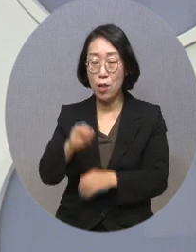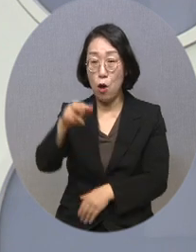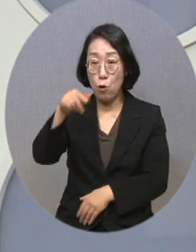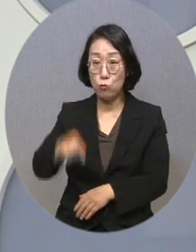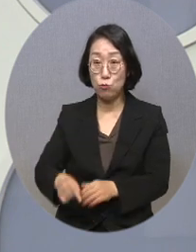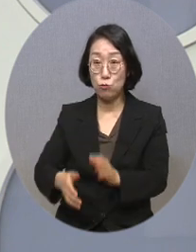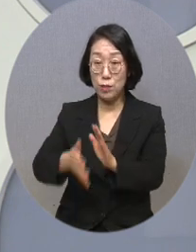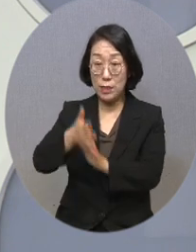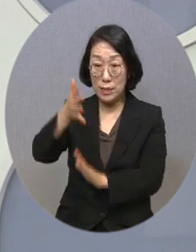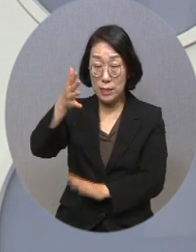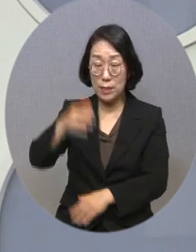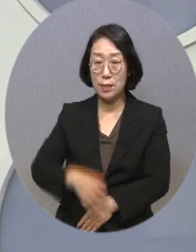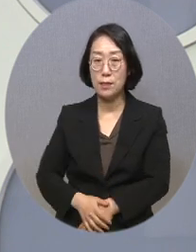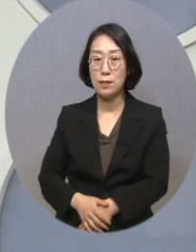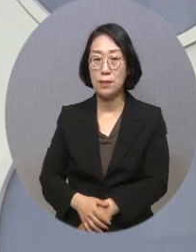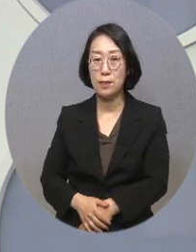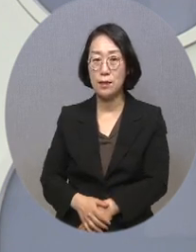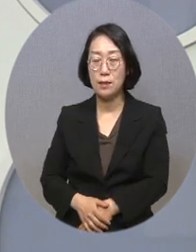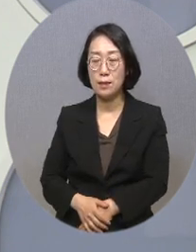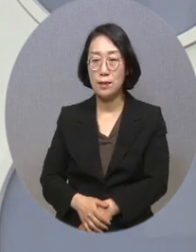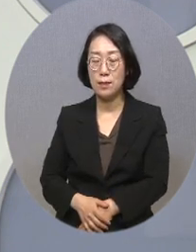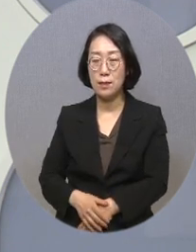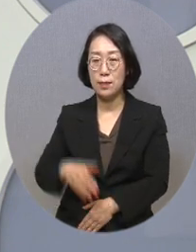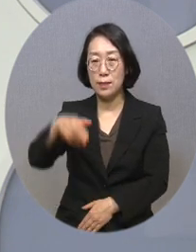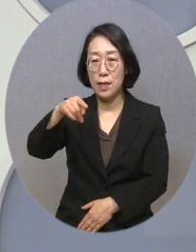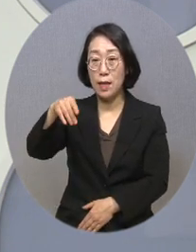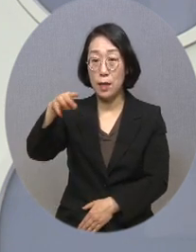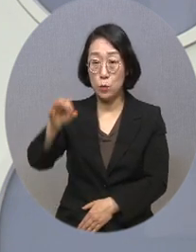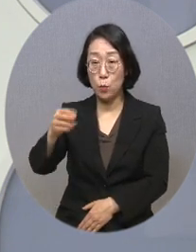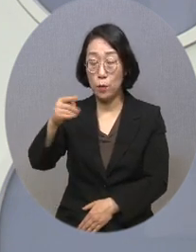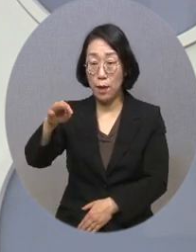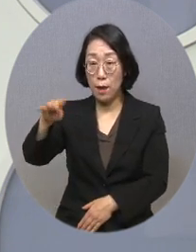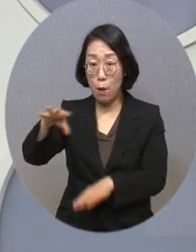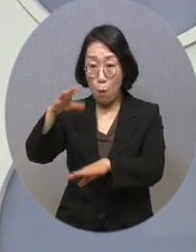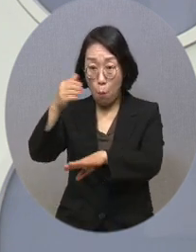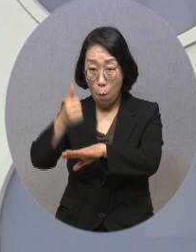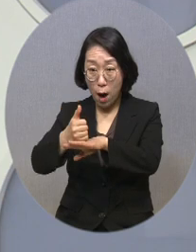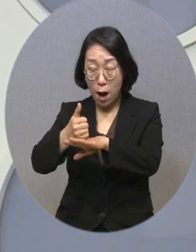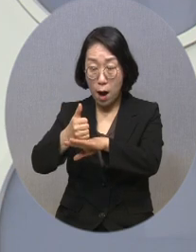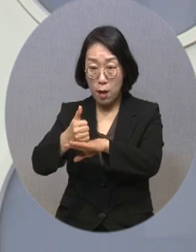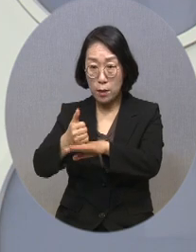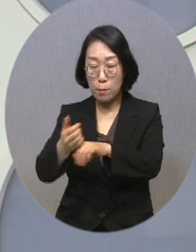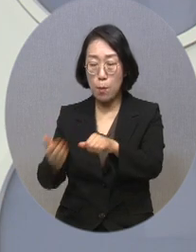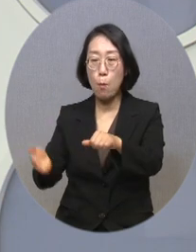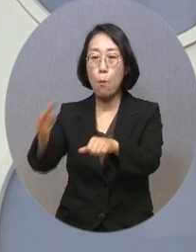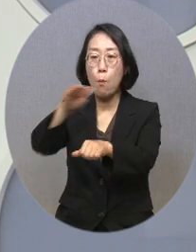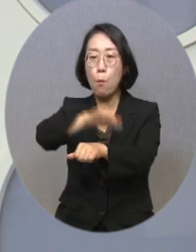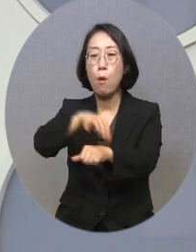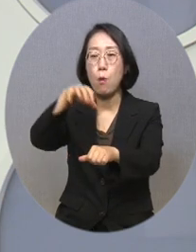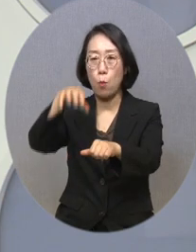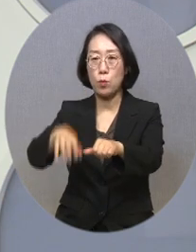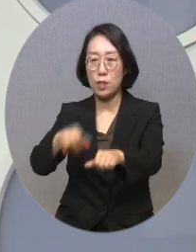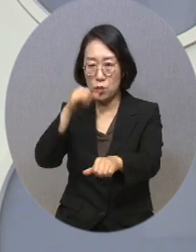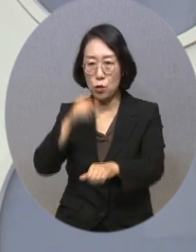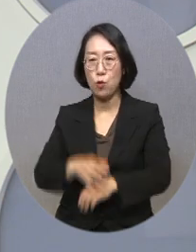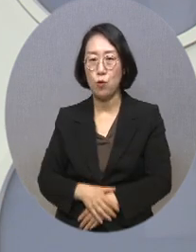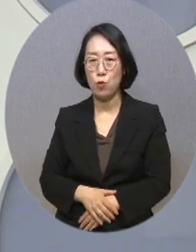우리나라의 최대 성군이신 세종대왕님을 모시고 있는 그런 곳입니다.